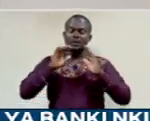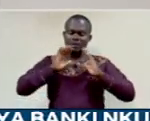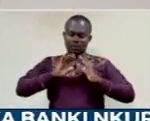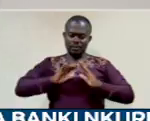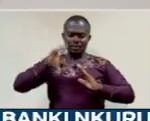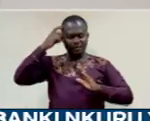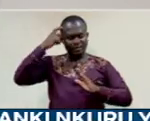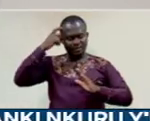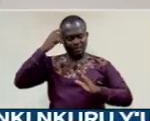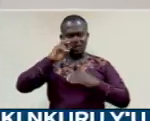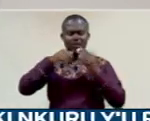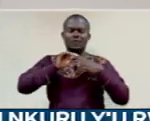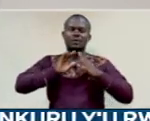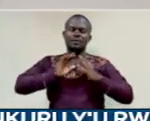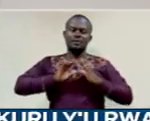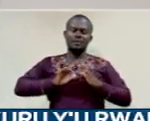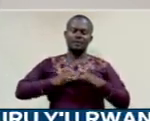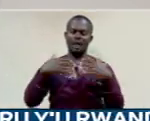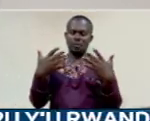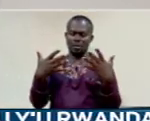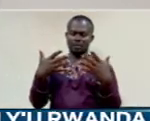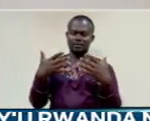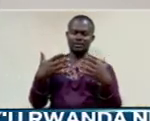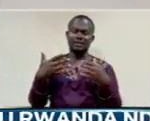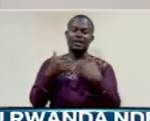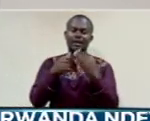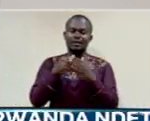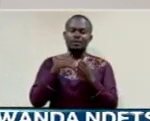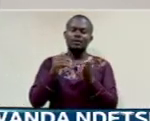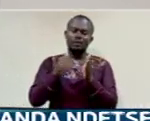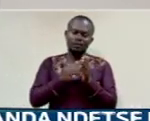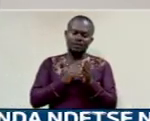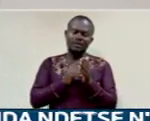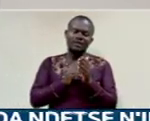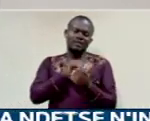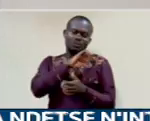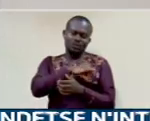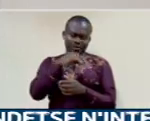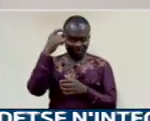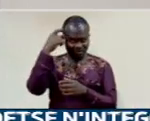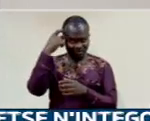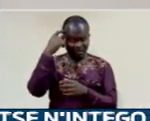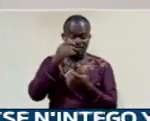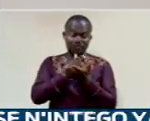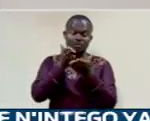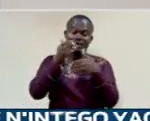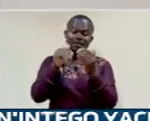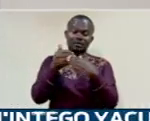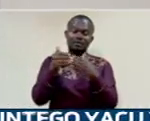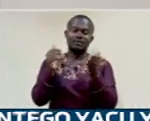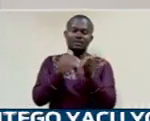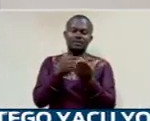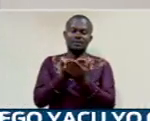ubwonko cyangwa kuruhura amaboko n'imbaraga ufite ahubwo ni ukwiyungura ubwenge kurushaho koko birahari birashoboka ariko twagira ngo